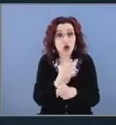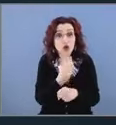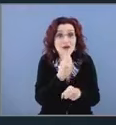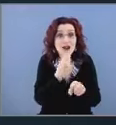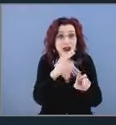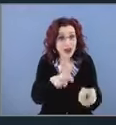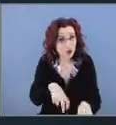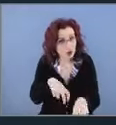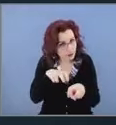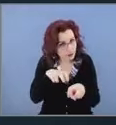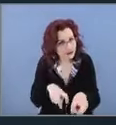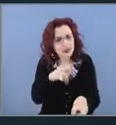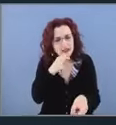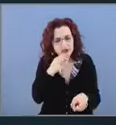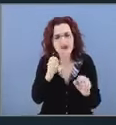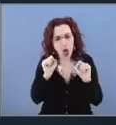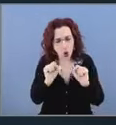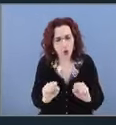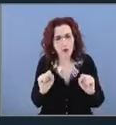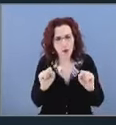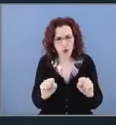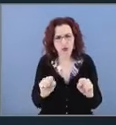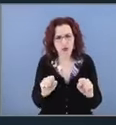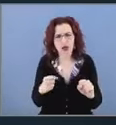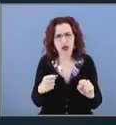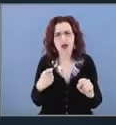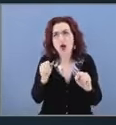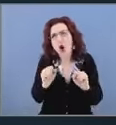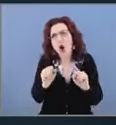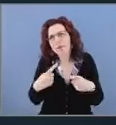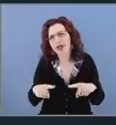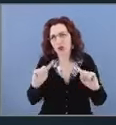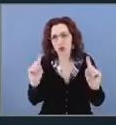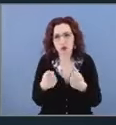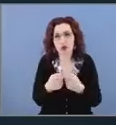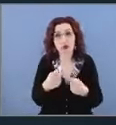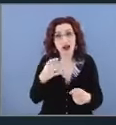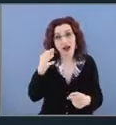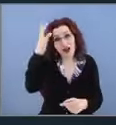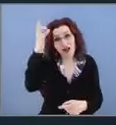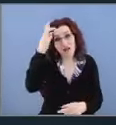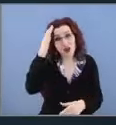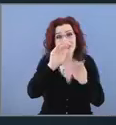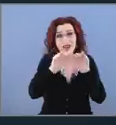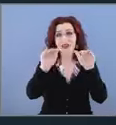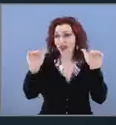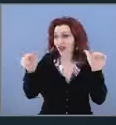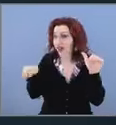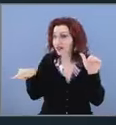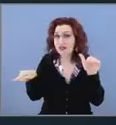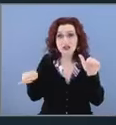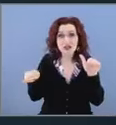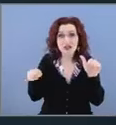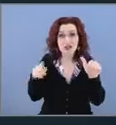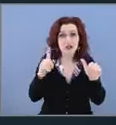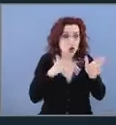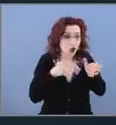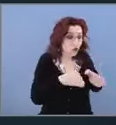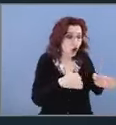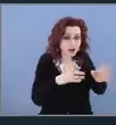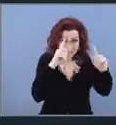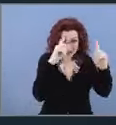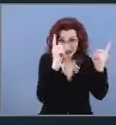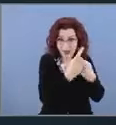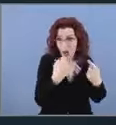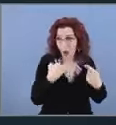è un'opportunità per tutti. Però i ragazzi a volte non conoscono neanche i nostri corsi di laurea, e quindi questo qui può essere fatto soltanto